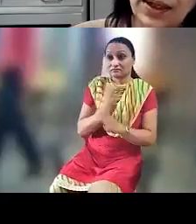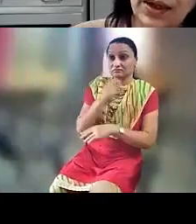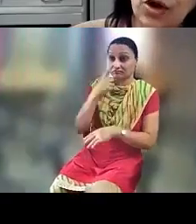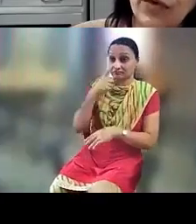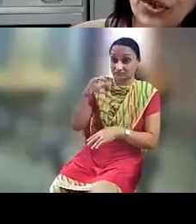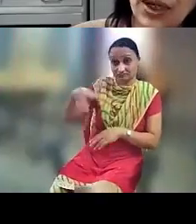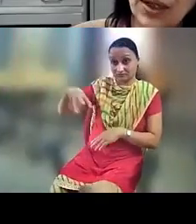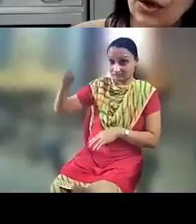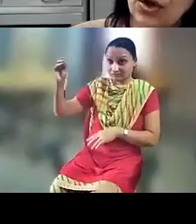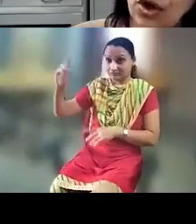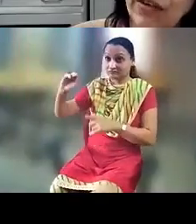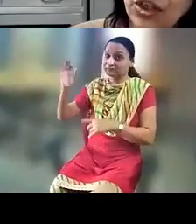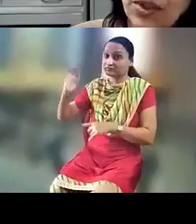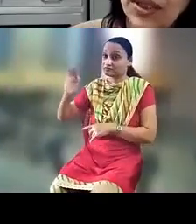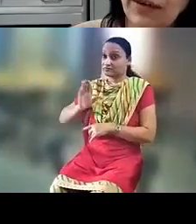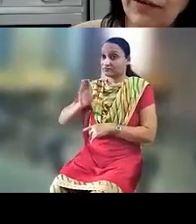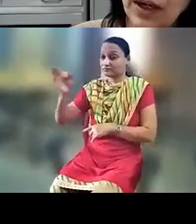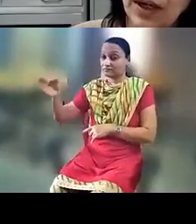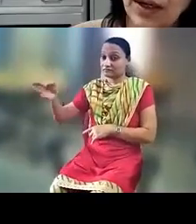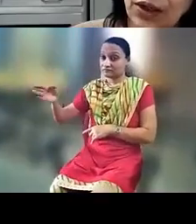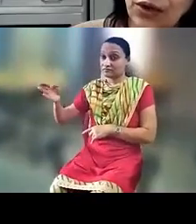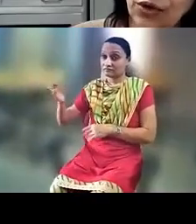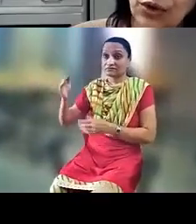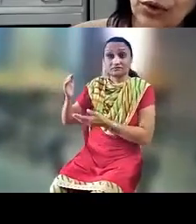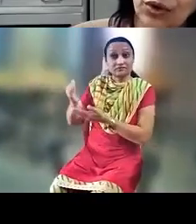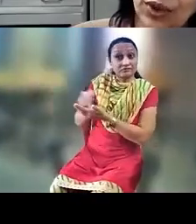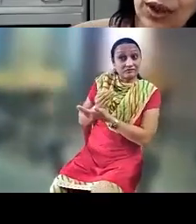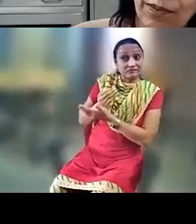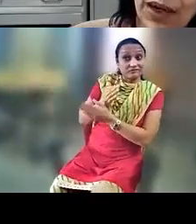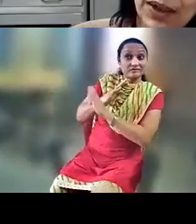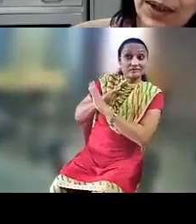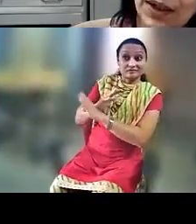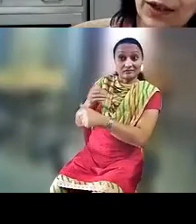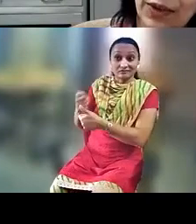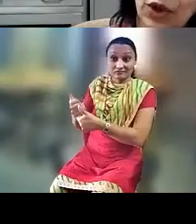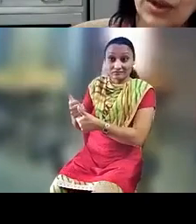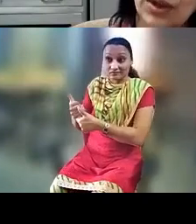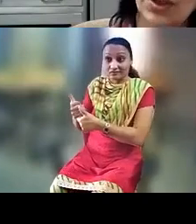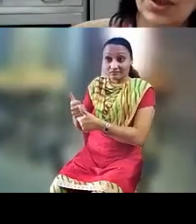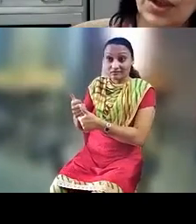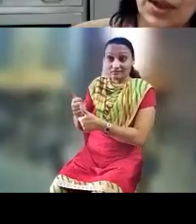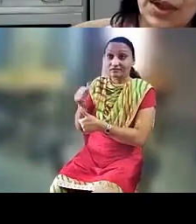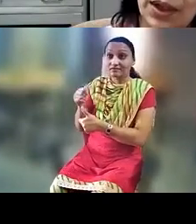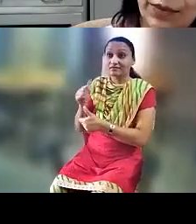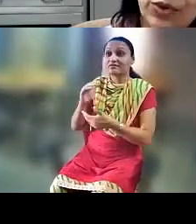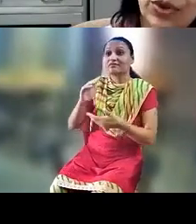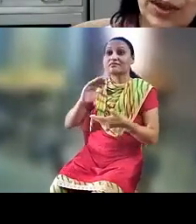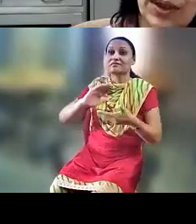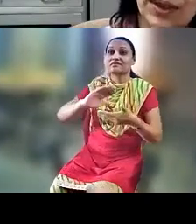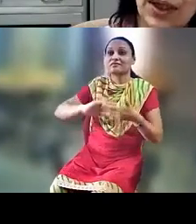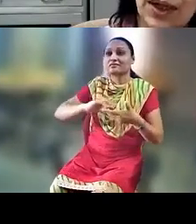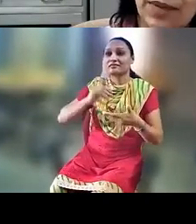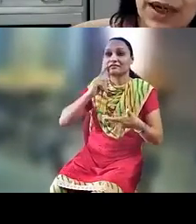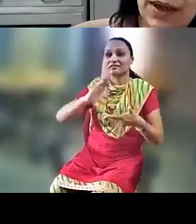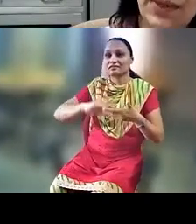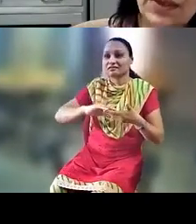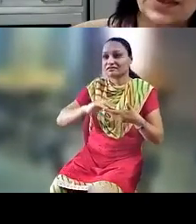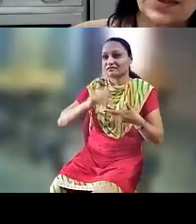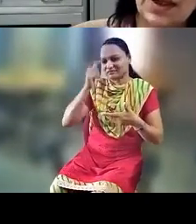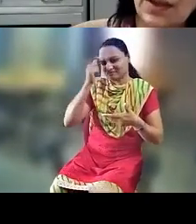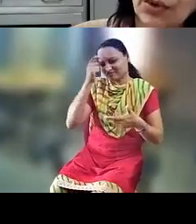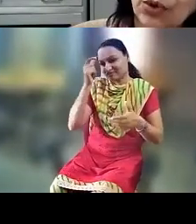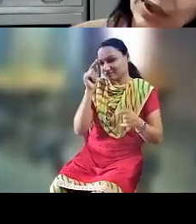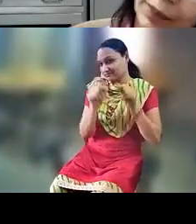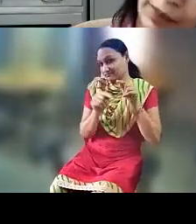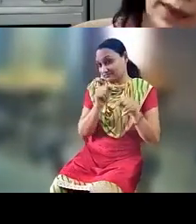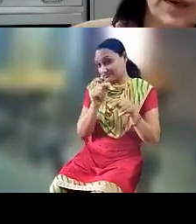के ऑफिस जाती थी और ऑफिस में सेफ फील करती थी क्योंकि उनको उनका पार्टनर घर पे बहुत अब्यूज करता था या मारता पीटता था,